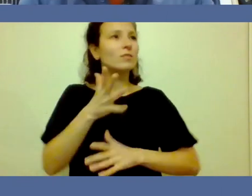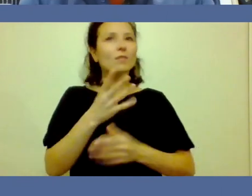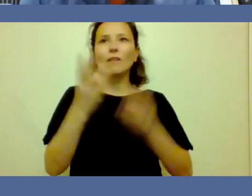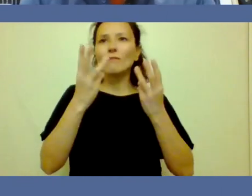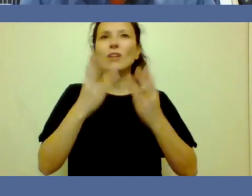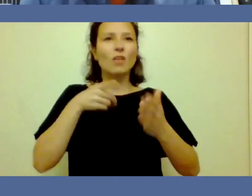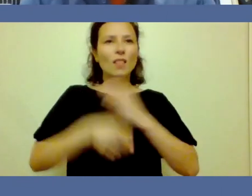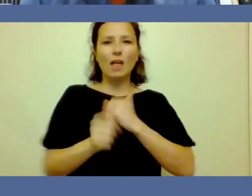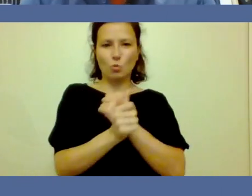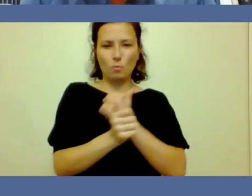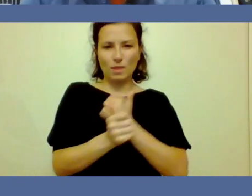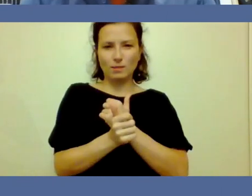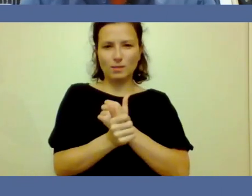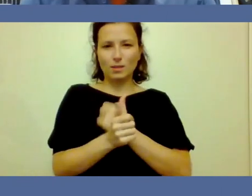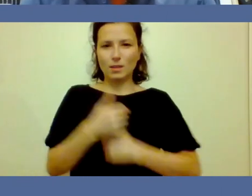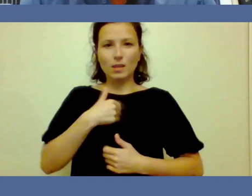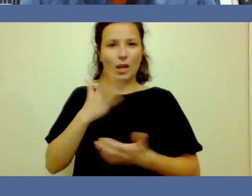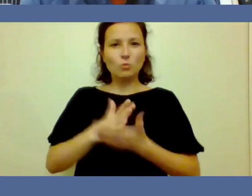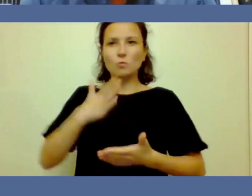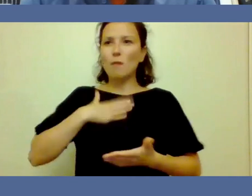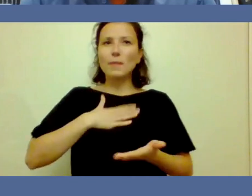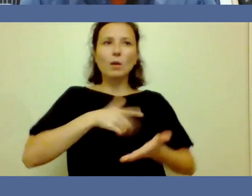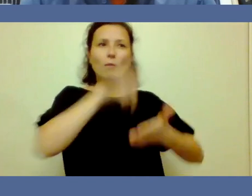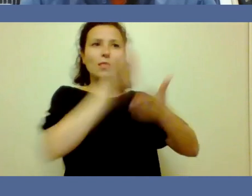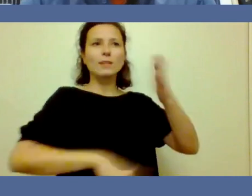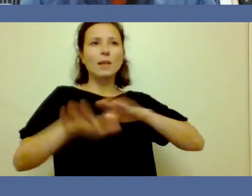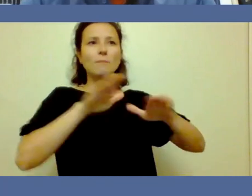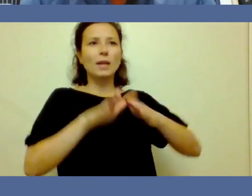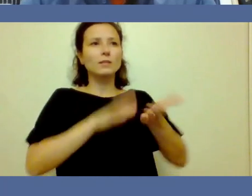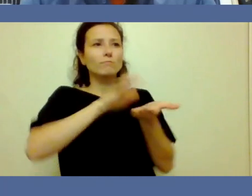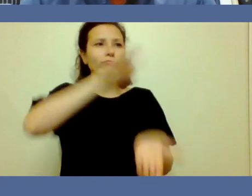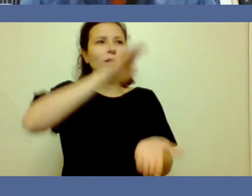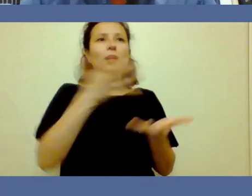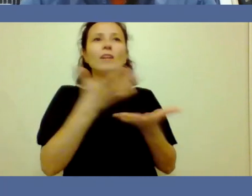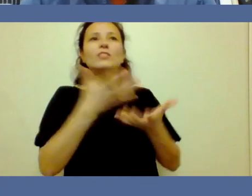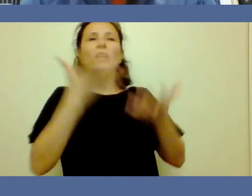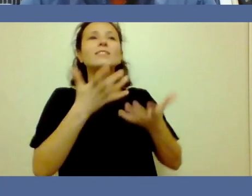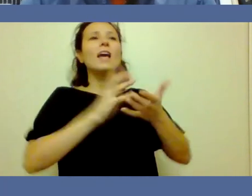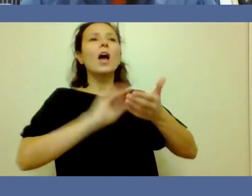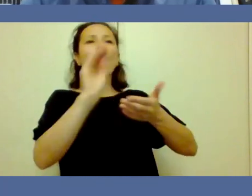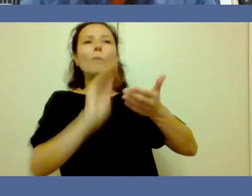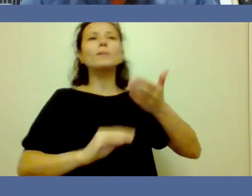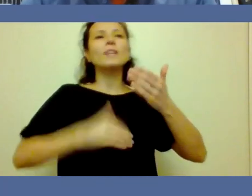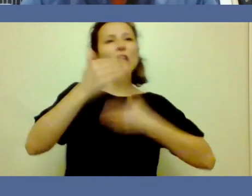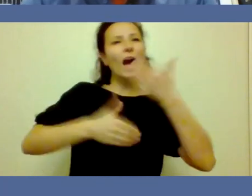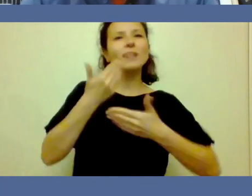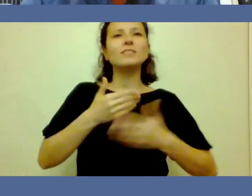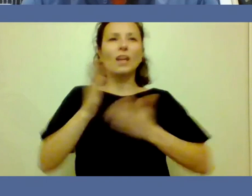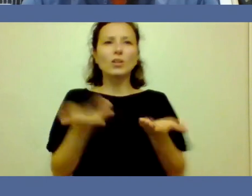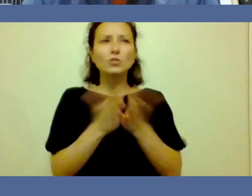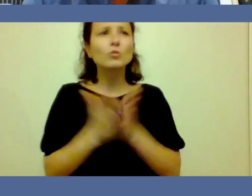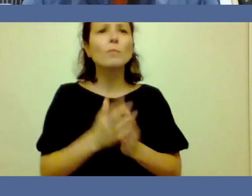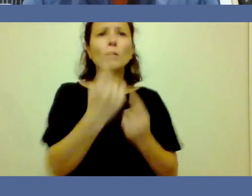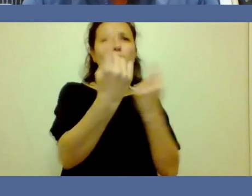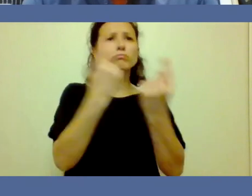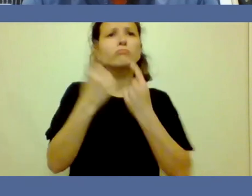w dokumentacji. Ja już mam taką całą listę miejsc, gdzie chcę osadzić akcję, dlatego że przychodzą ludzie, opowiadają mi legendy, opowiadają mi